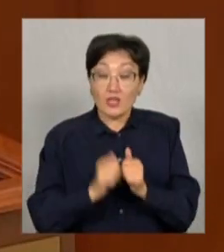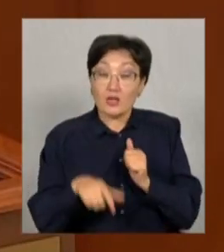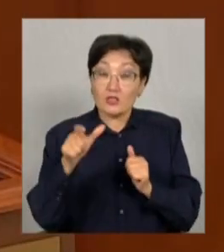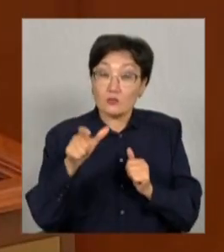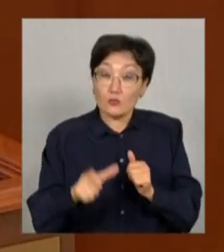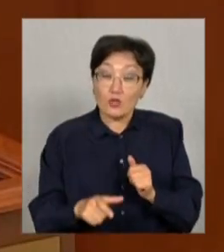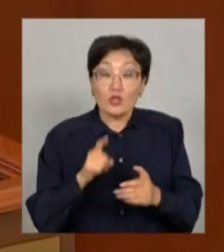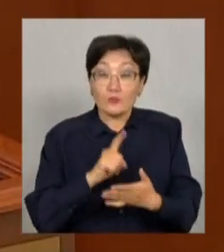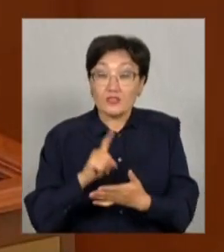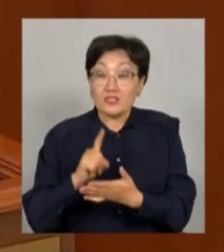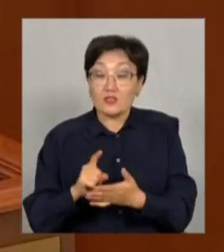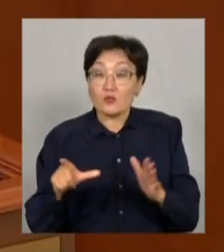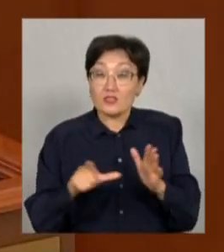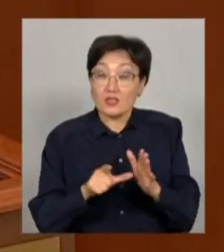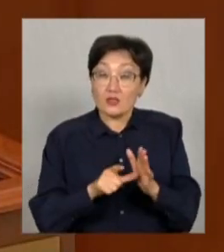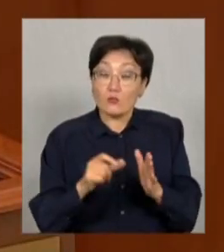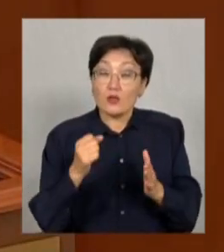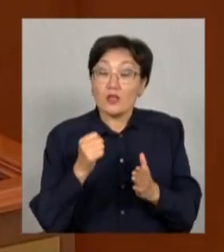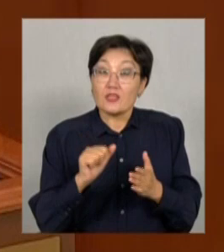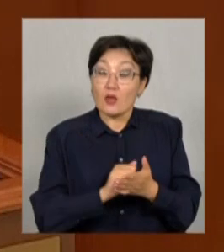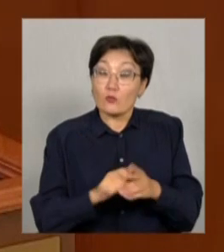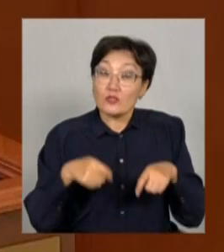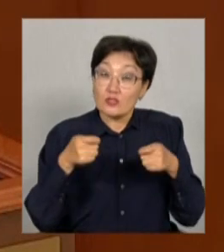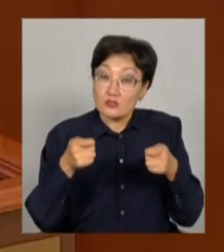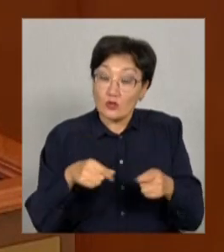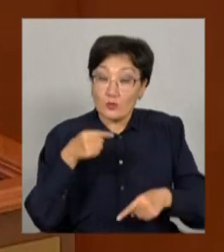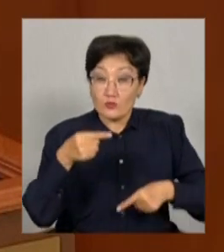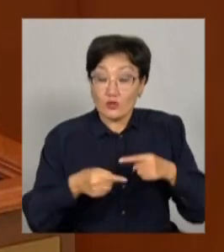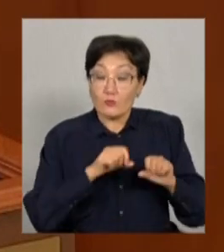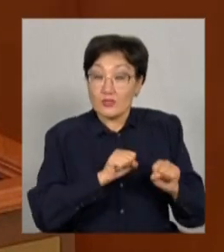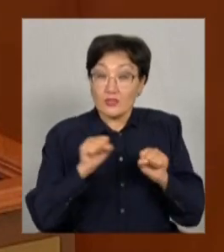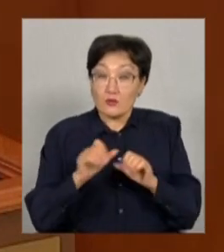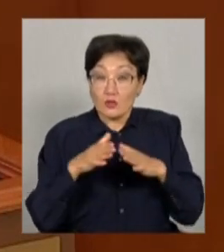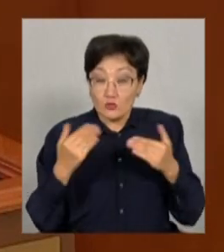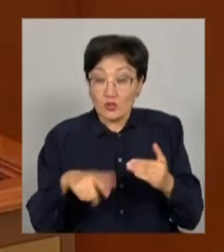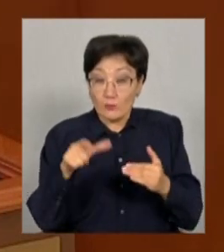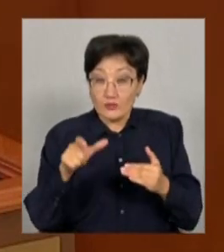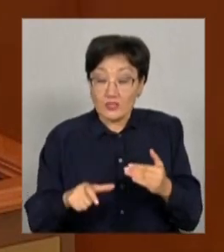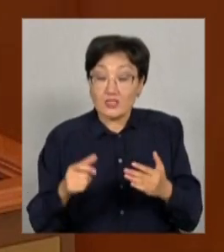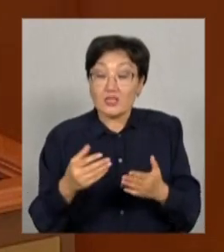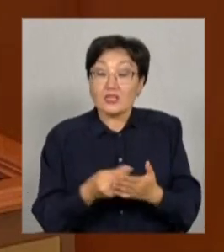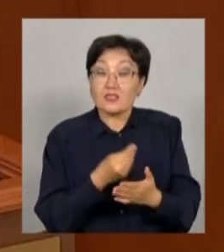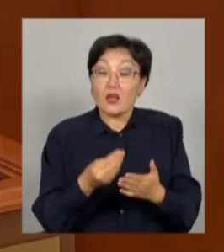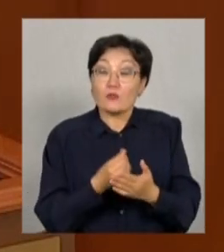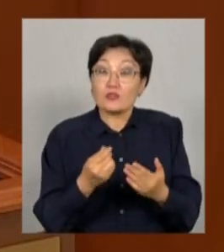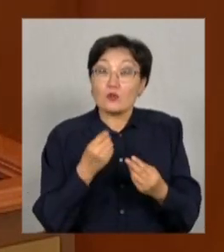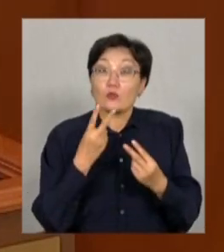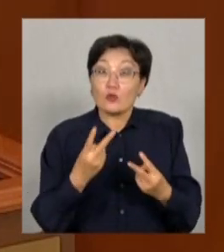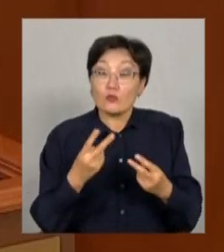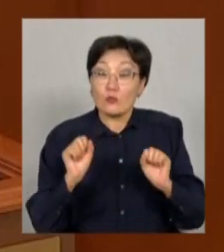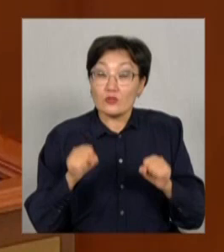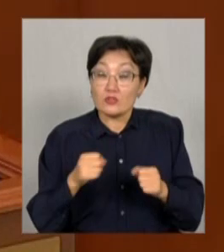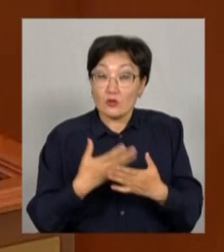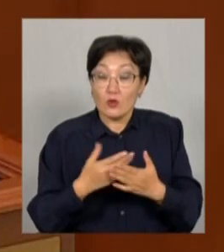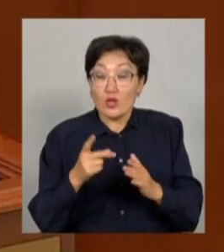азамат міндетті салықтық декларациясын тапсырады. Сол арқылы сақтандырылмаған азаматтардың табысы белгілі болады. Және